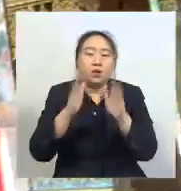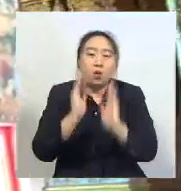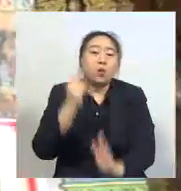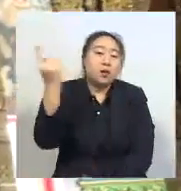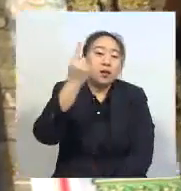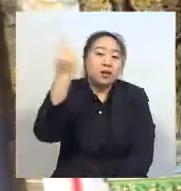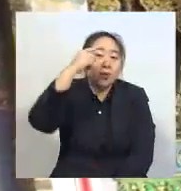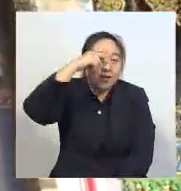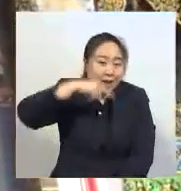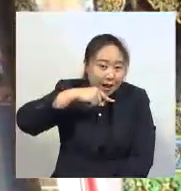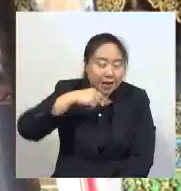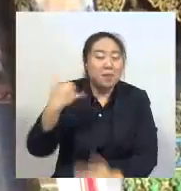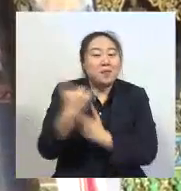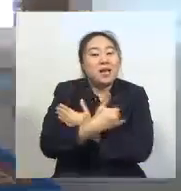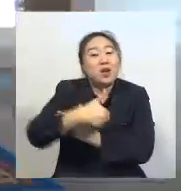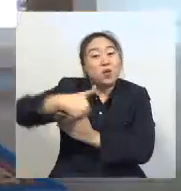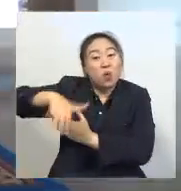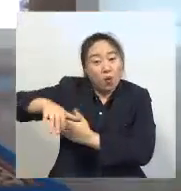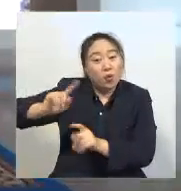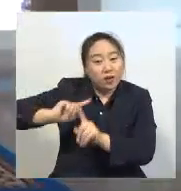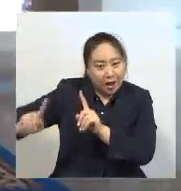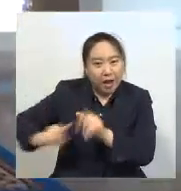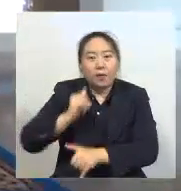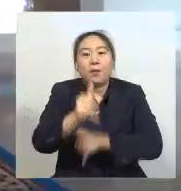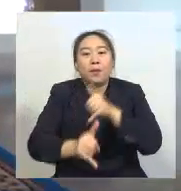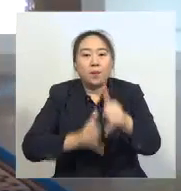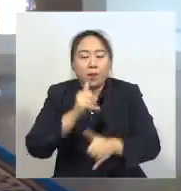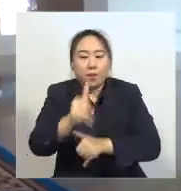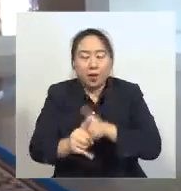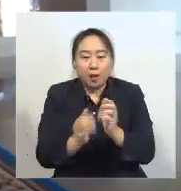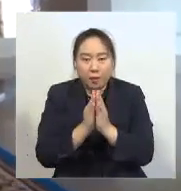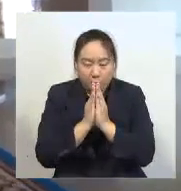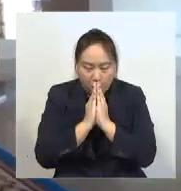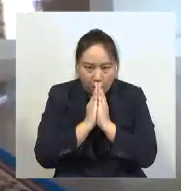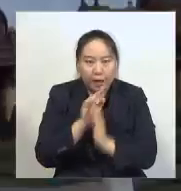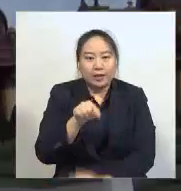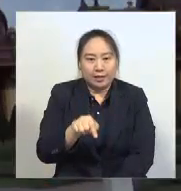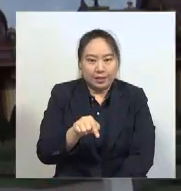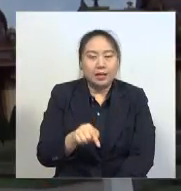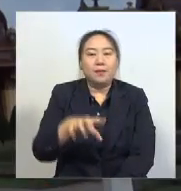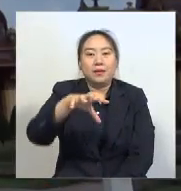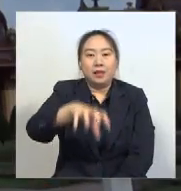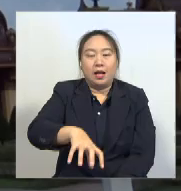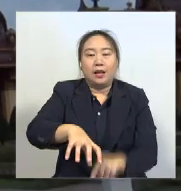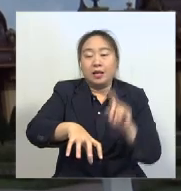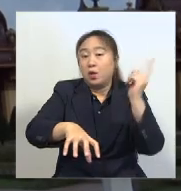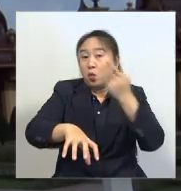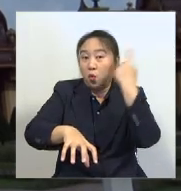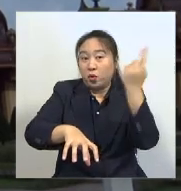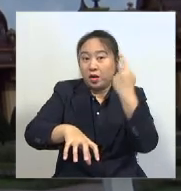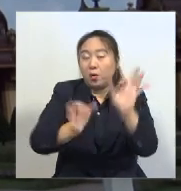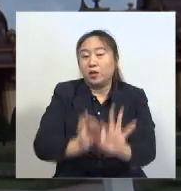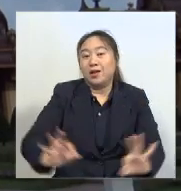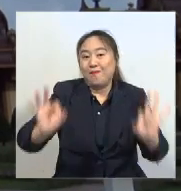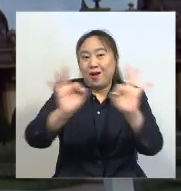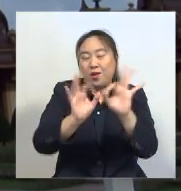ชาวต่างประเทศเข้ามาสักการะพระมหาธาตุเจดีย์ถือเป็นหนึ่งในสถานที่ท่องเที่ยวสำคัญของจังหวัดก